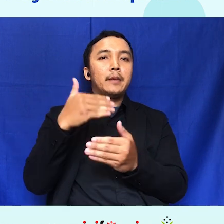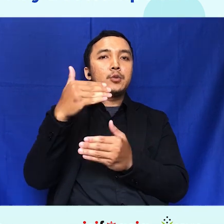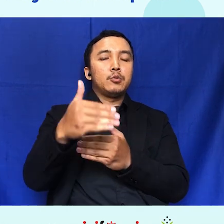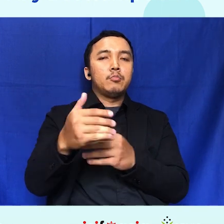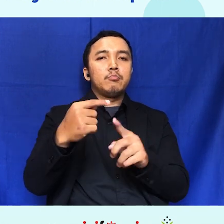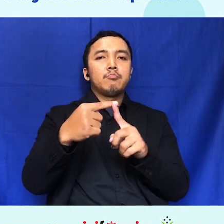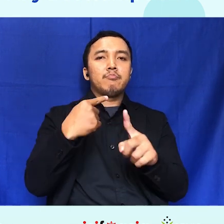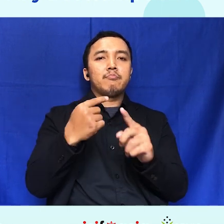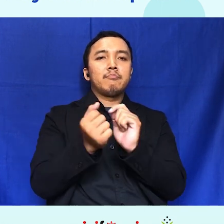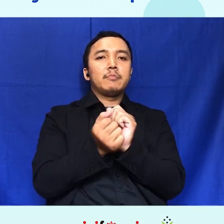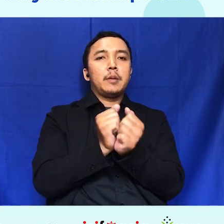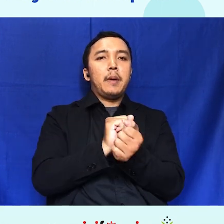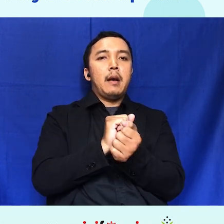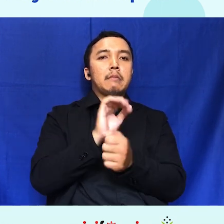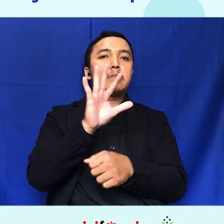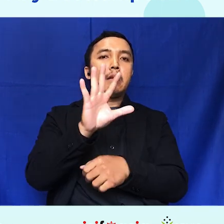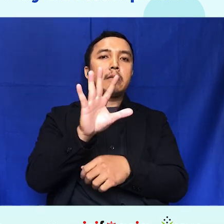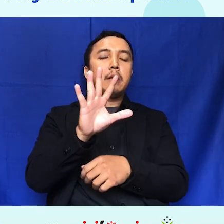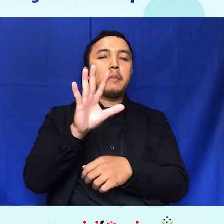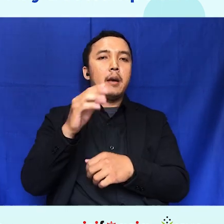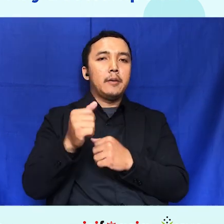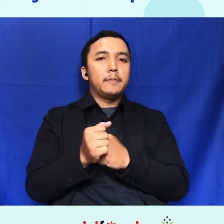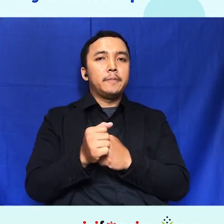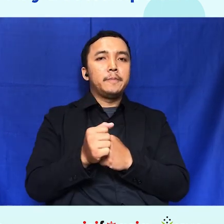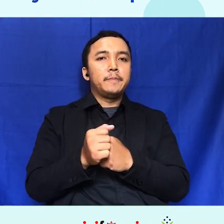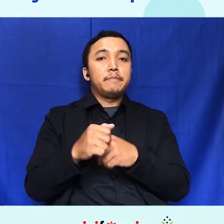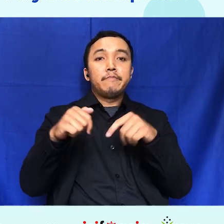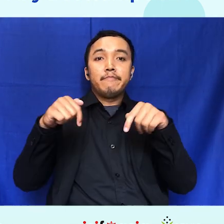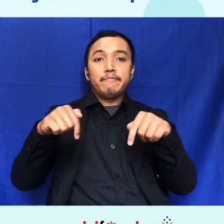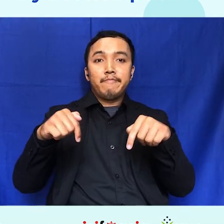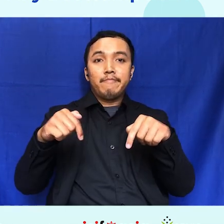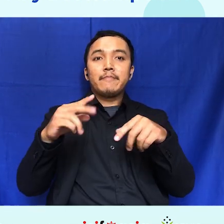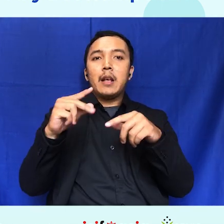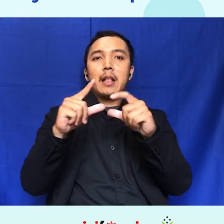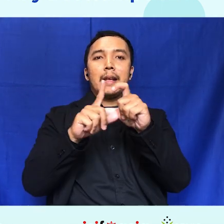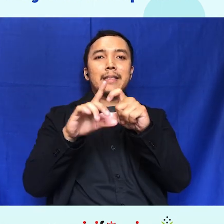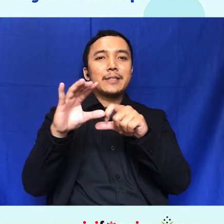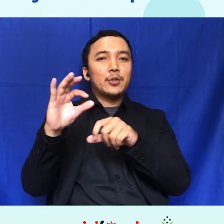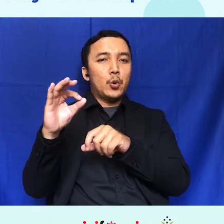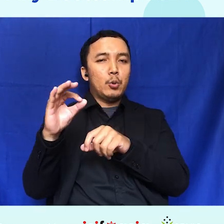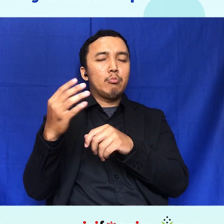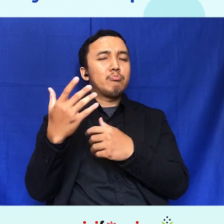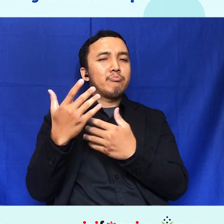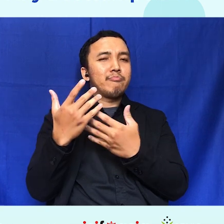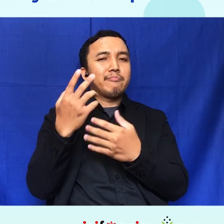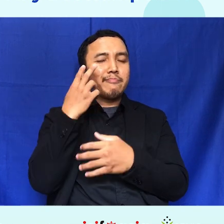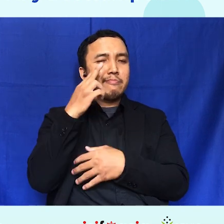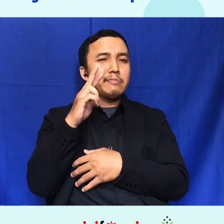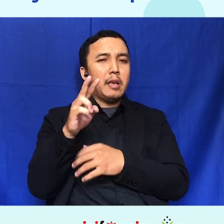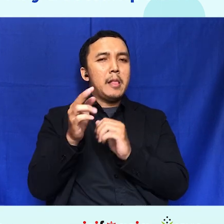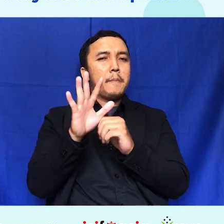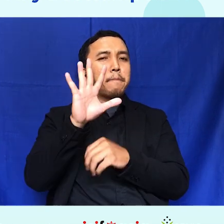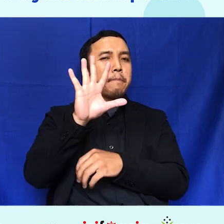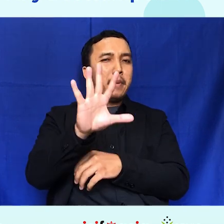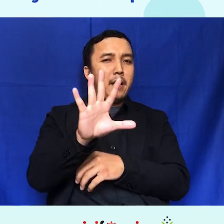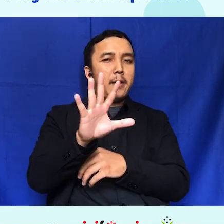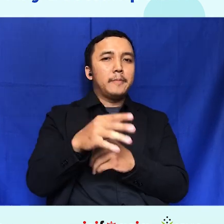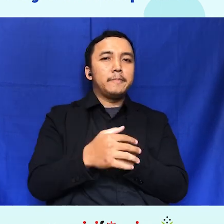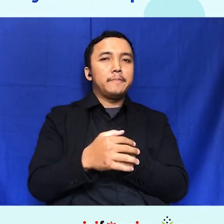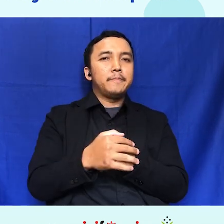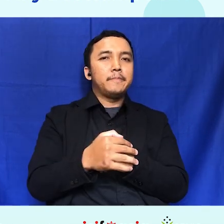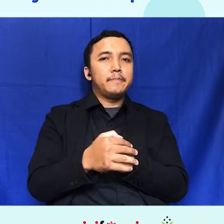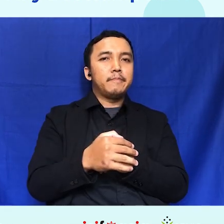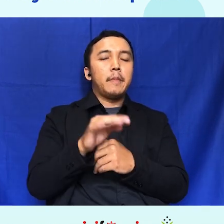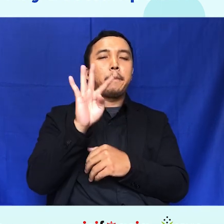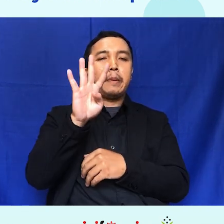Soal 5 dari 5 titik apa? A intelligent check property radio button not check 1 of 5. B intelligent check power radio but C intellectual passion radio button check 3 of 5. D intellectual power radio